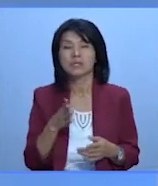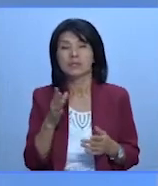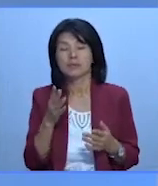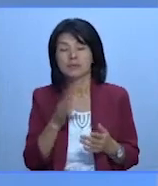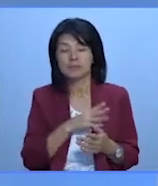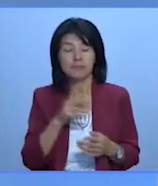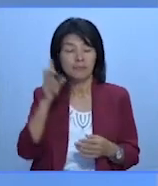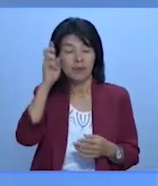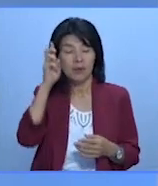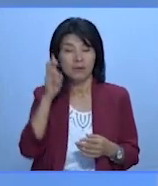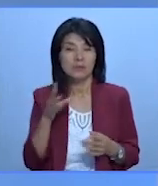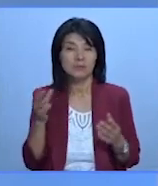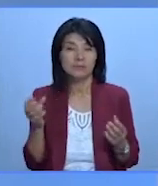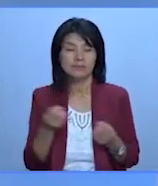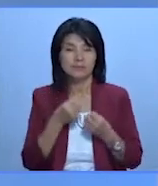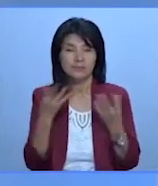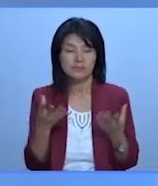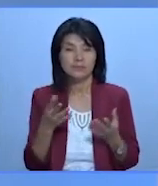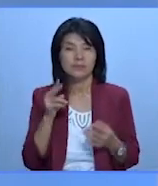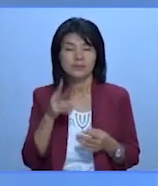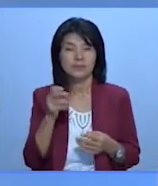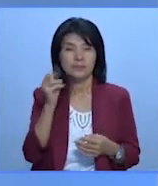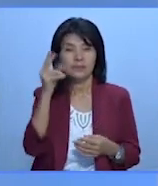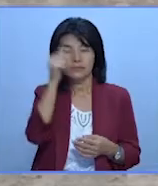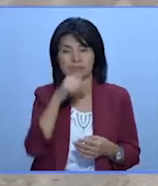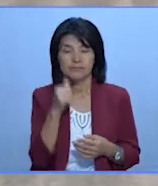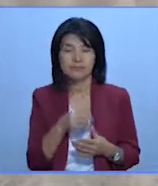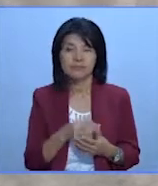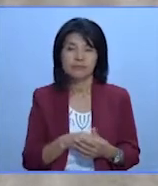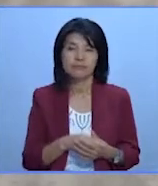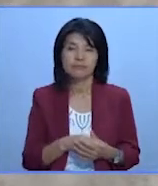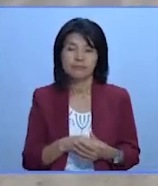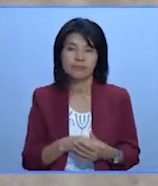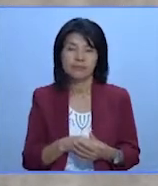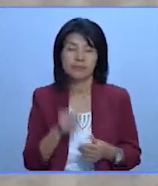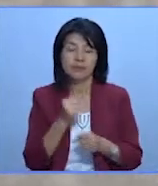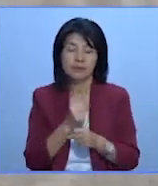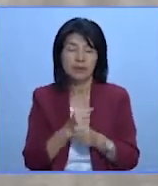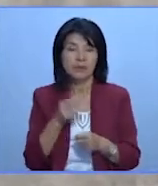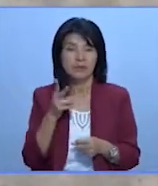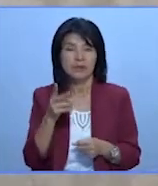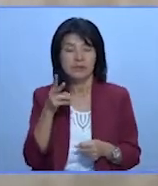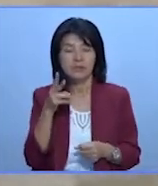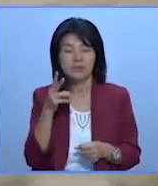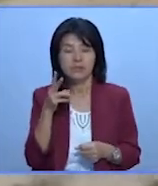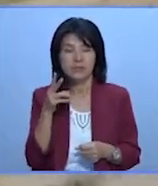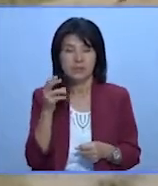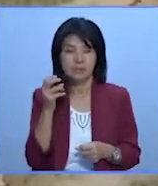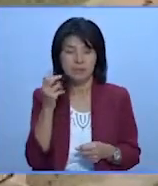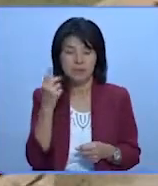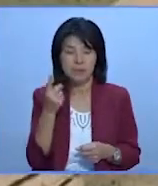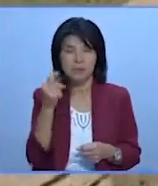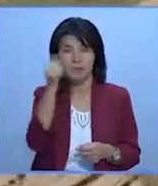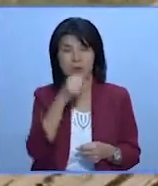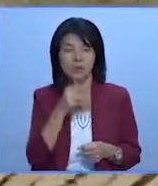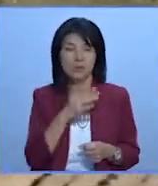государственных праздников казахстана в 2012 году созданы в 2001 году павлодарский пограничный отряд входит состав